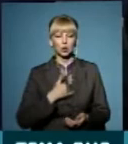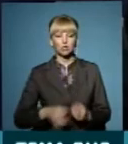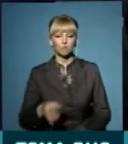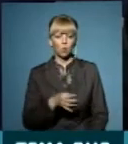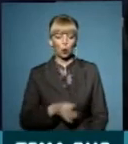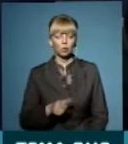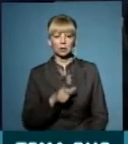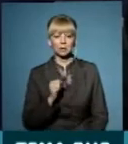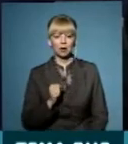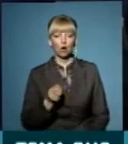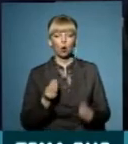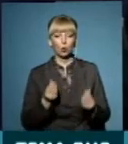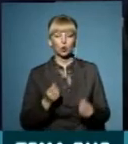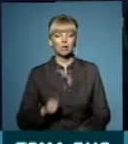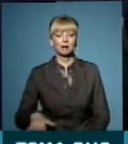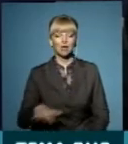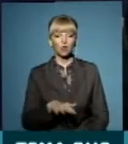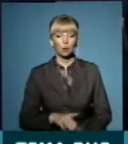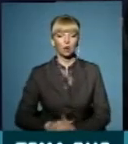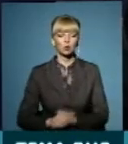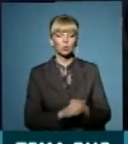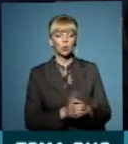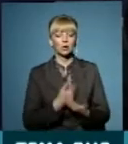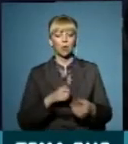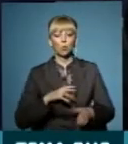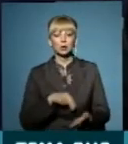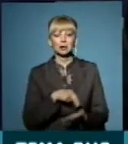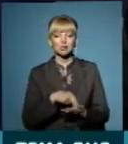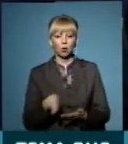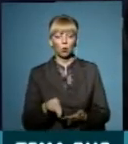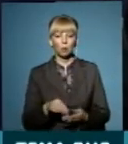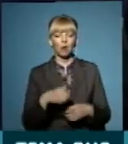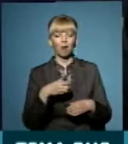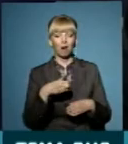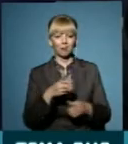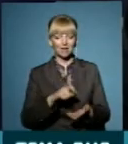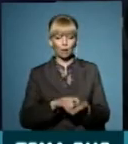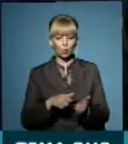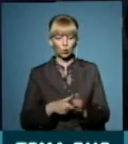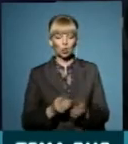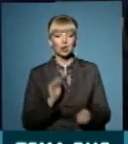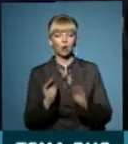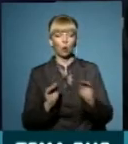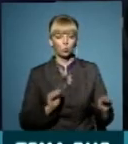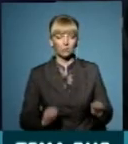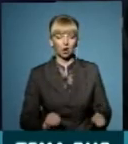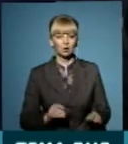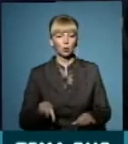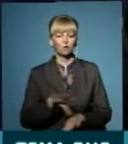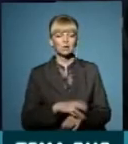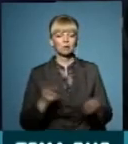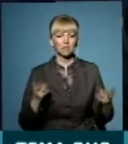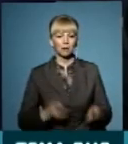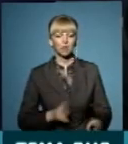області за гроші Європейського Союзу нам були закуплені лабораторії, які обладнані усім